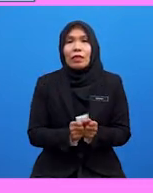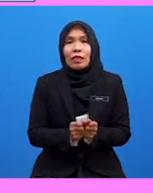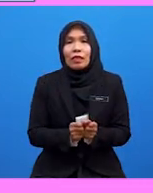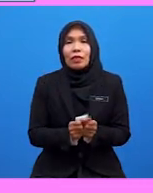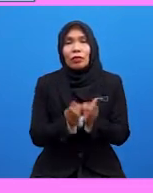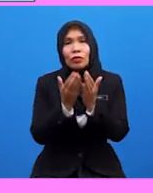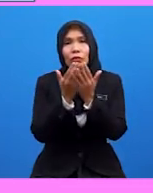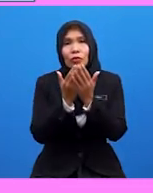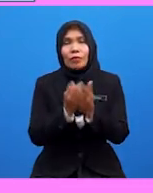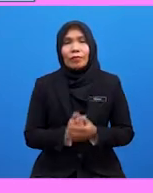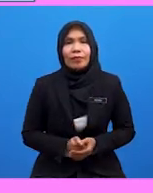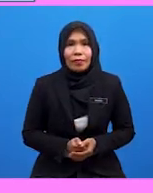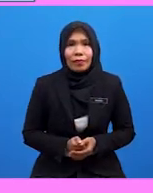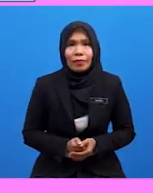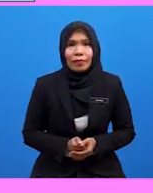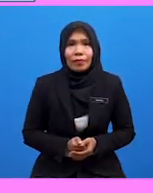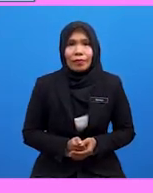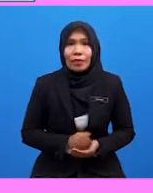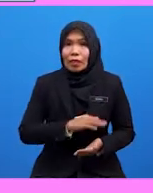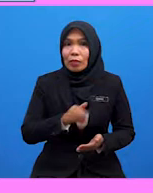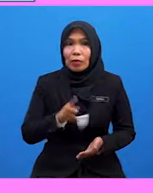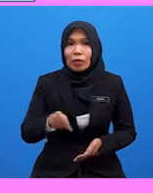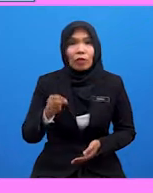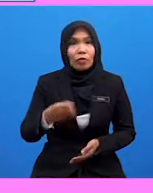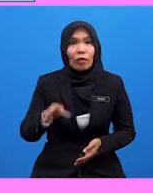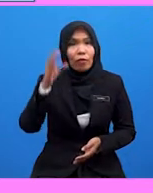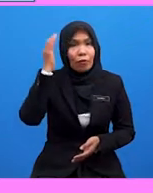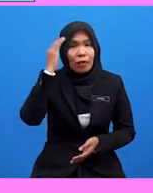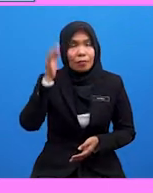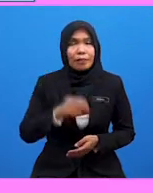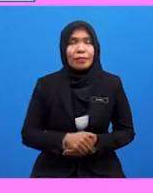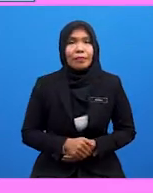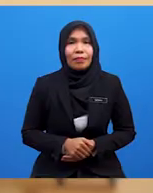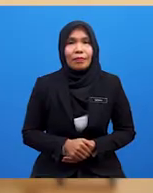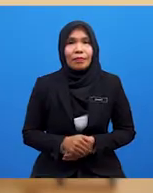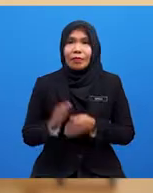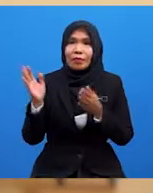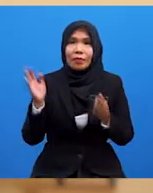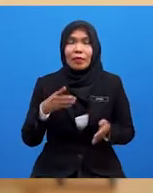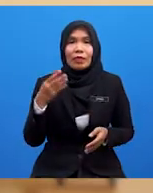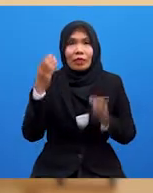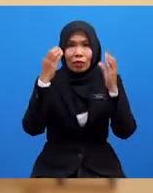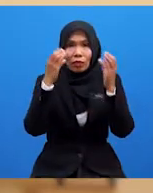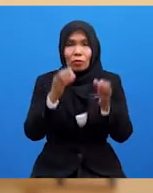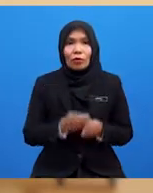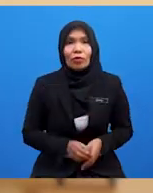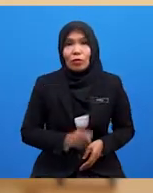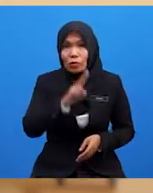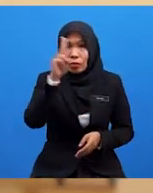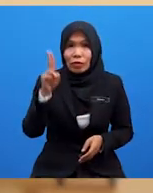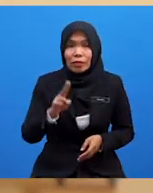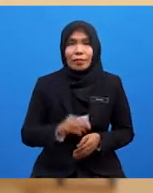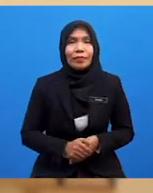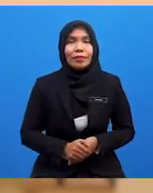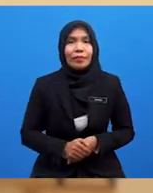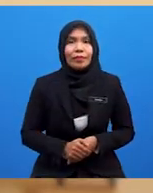semua pelajar sudah faham tentang kata pasca kata. Mari cikgu uji kefahaman pelajar